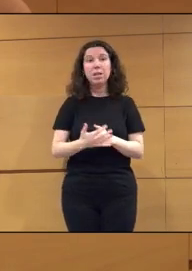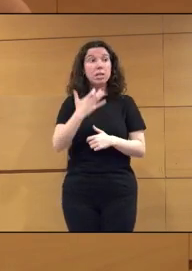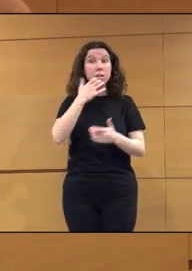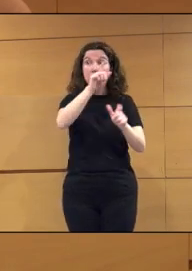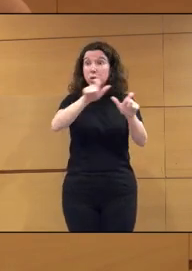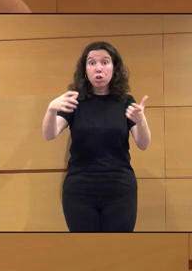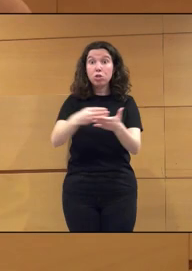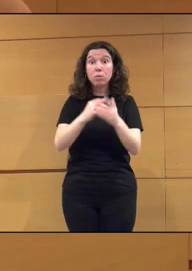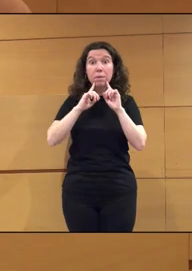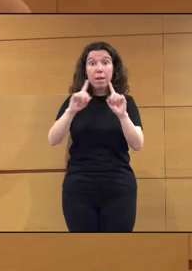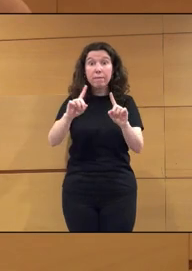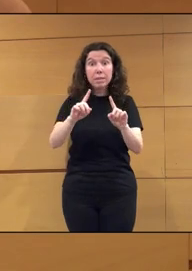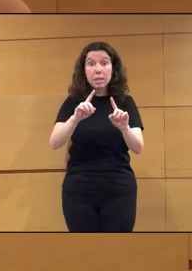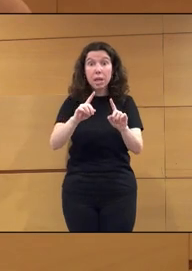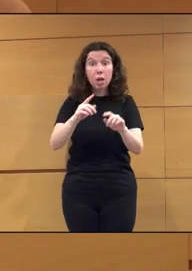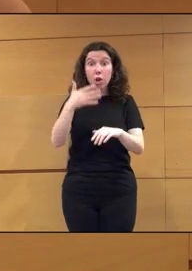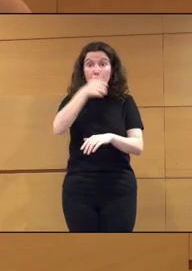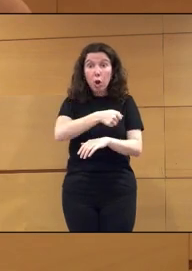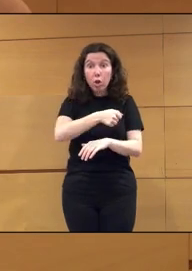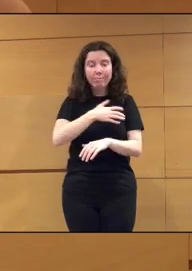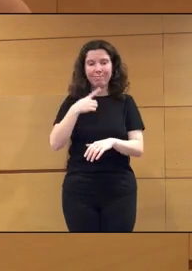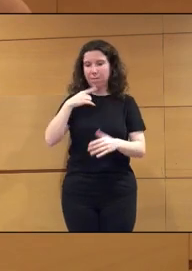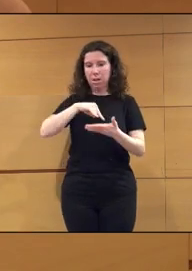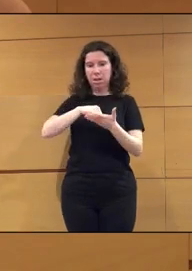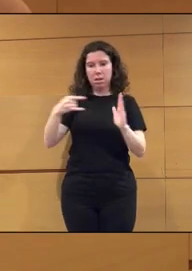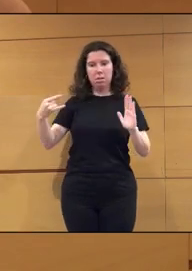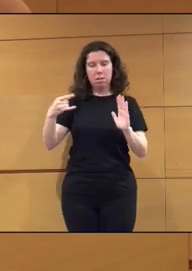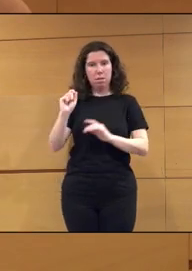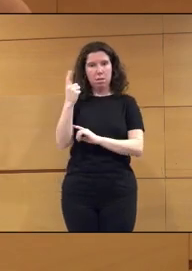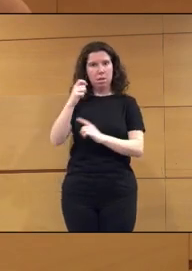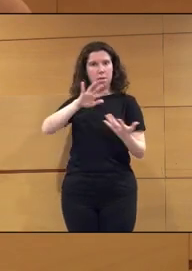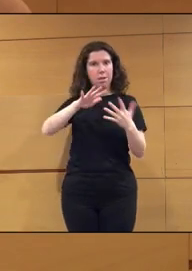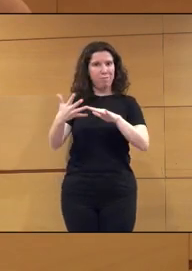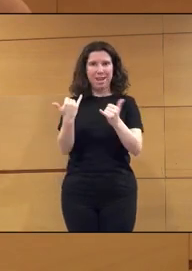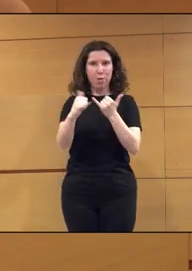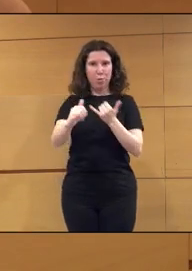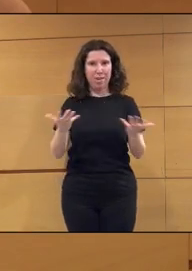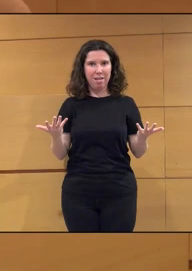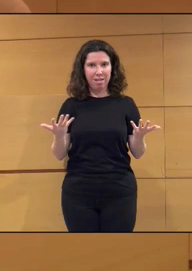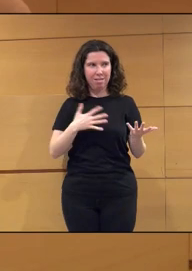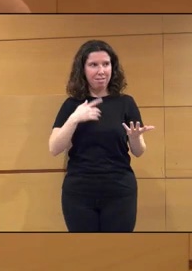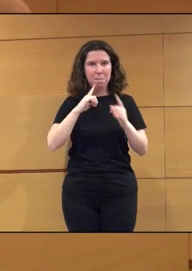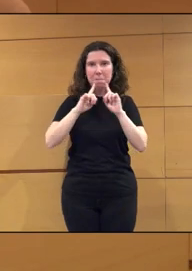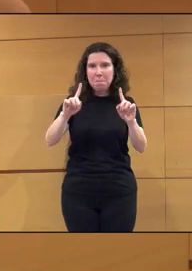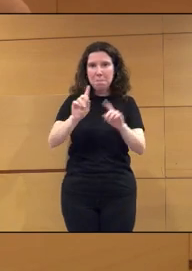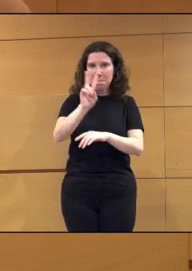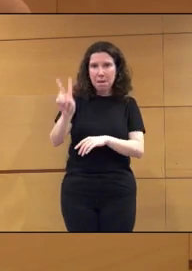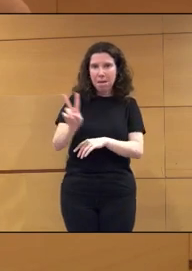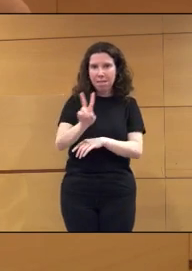tothom, doncs aquesta transformació digital és inútil o no és tot el beneficiós o tot el